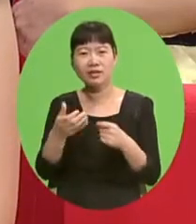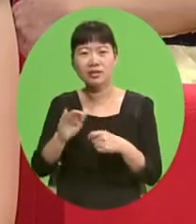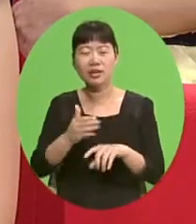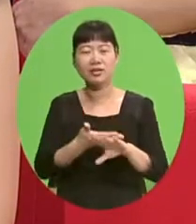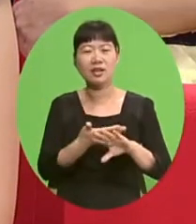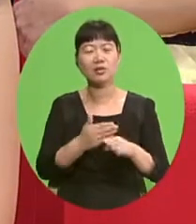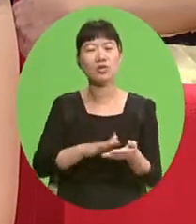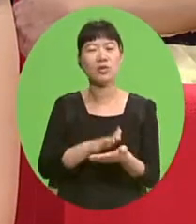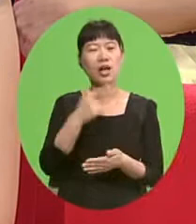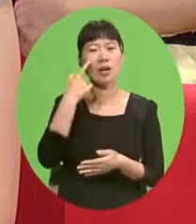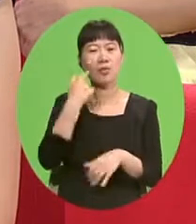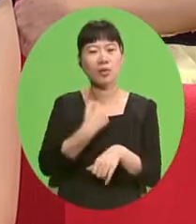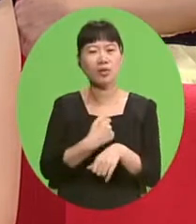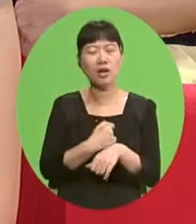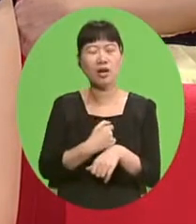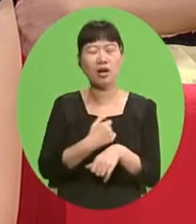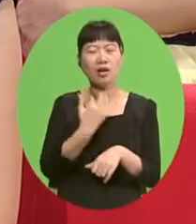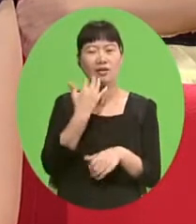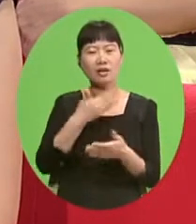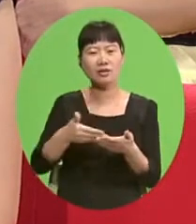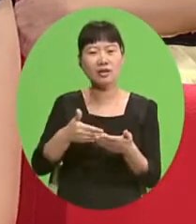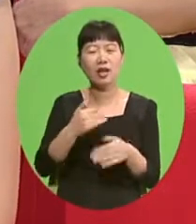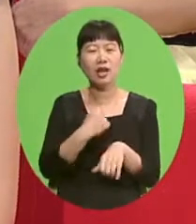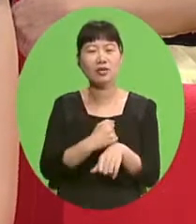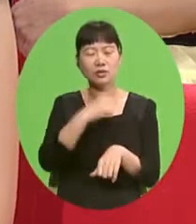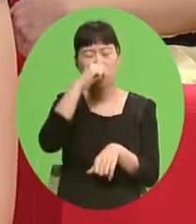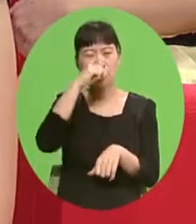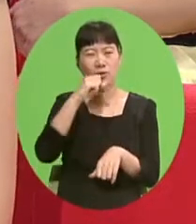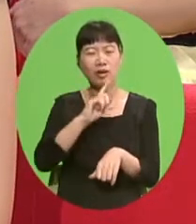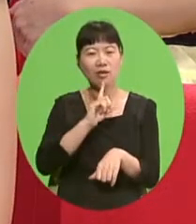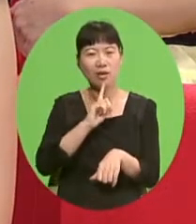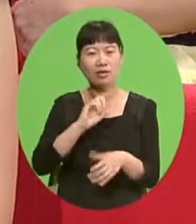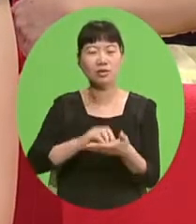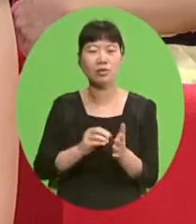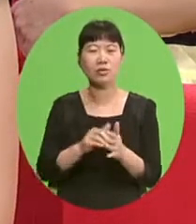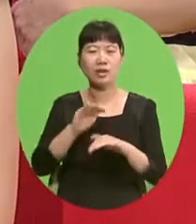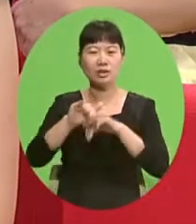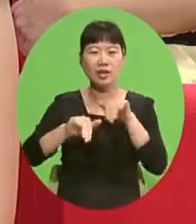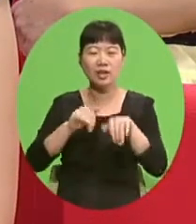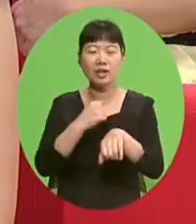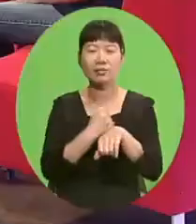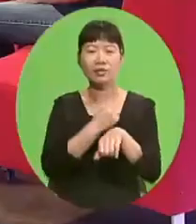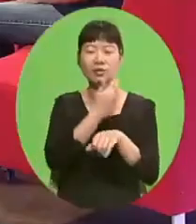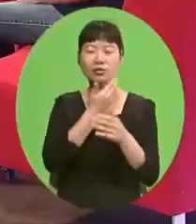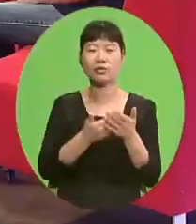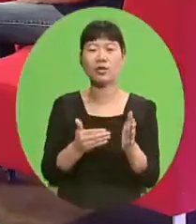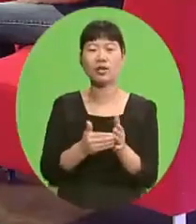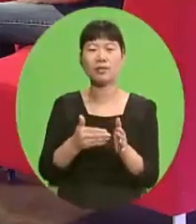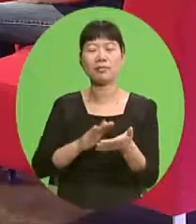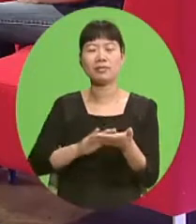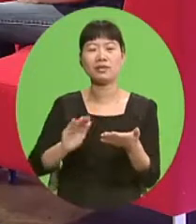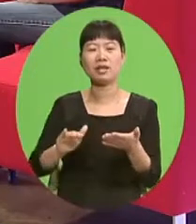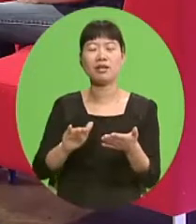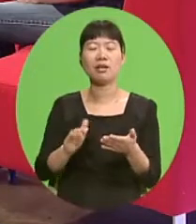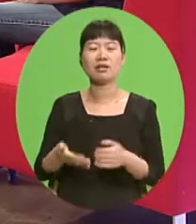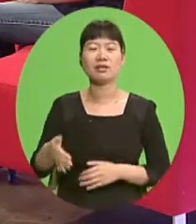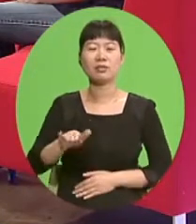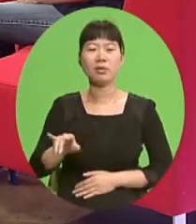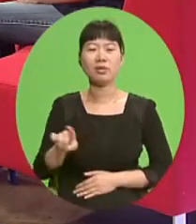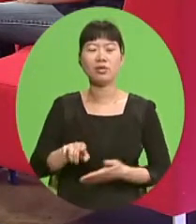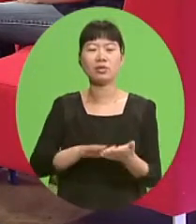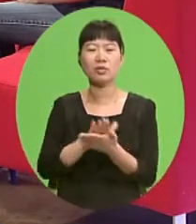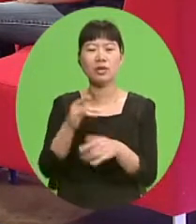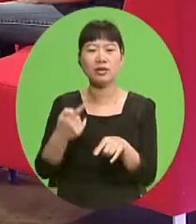다른 놀이를 좀 해볼까? 뭐 색칠해보는 것도 좋고 한번 그래볼래? 뭐 이 정도의 개입이 네. 딱 좋고요. 그렇지만 아이들이 뭔가